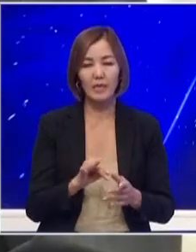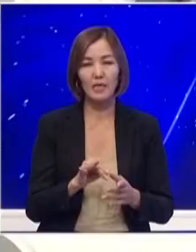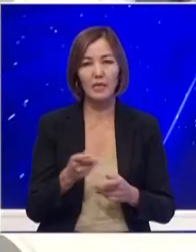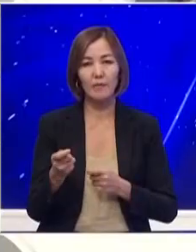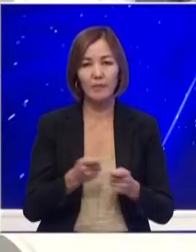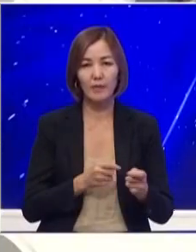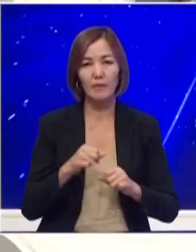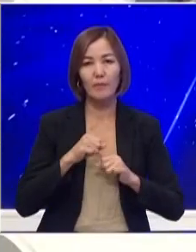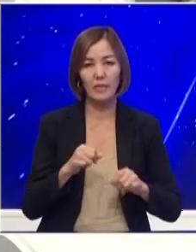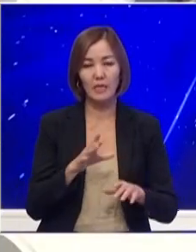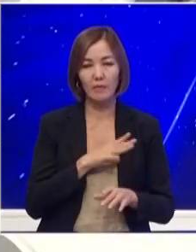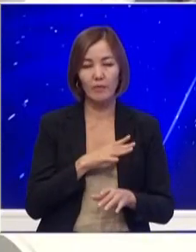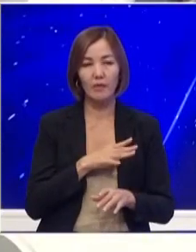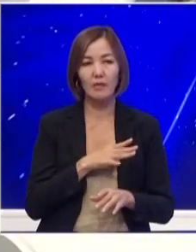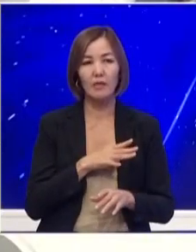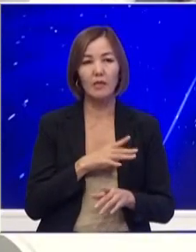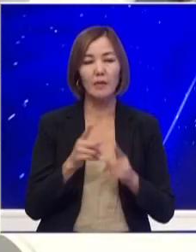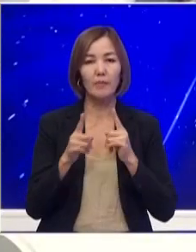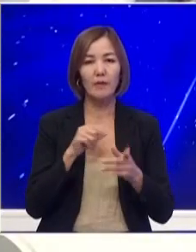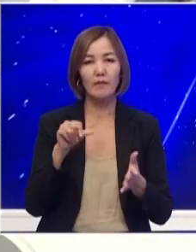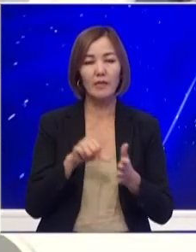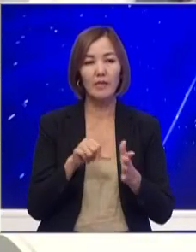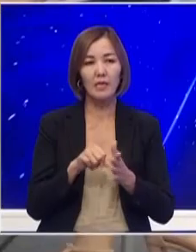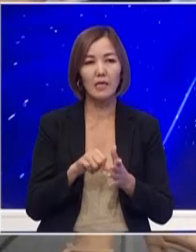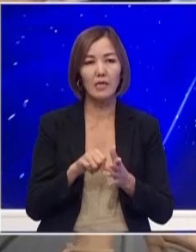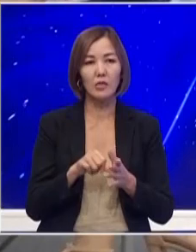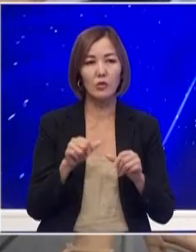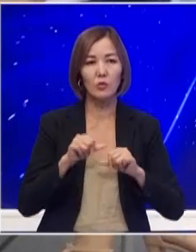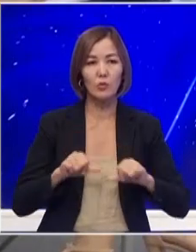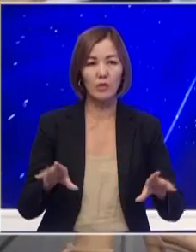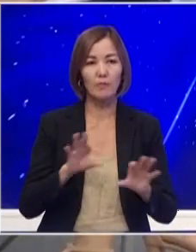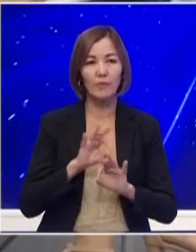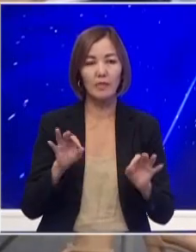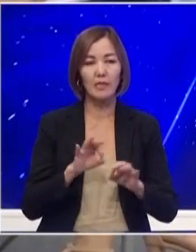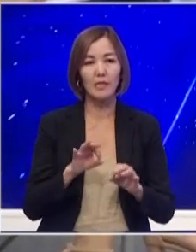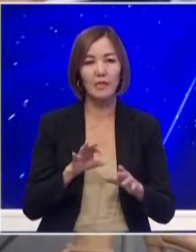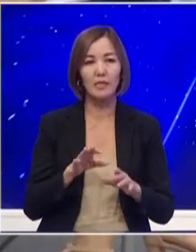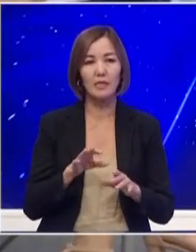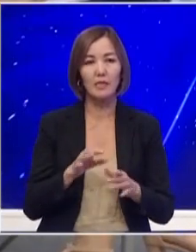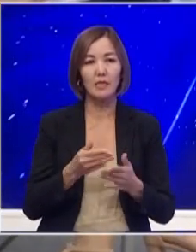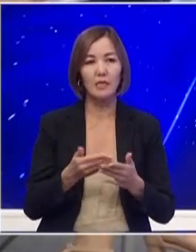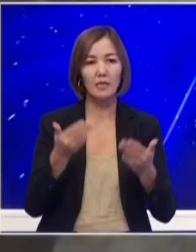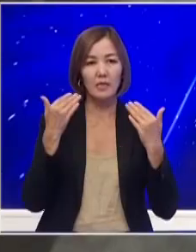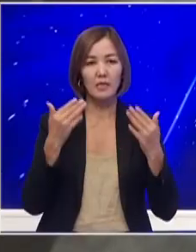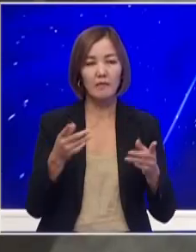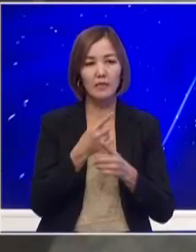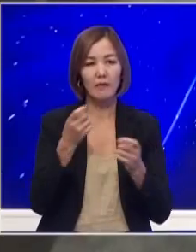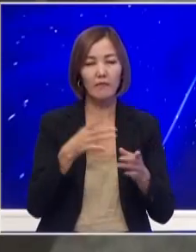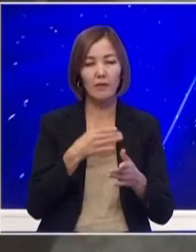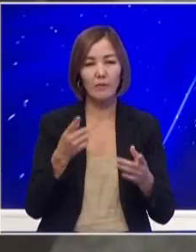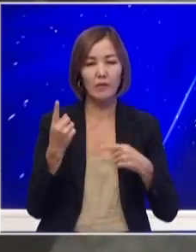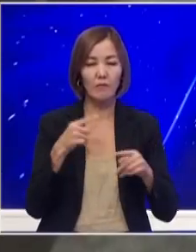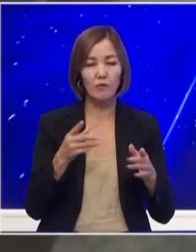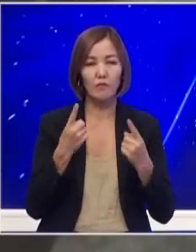также батыром. На брифинге организаторы мероприятия и члены жюри поделились новой, ранее никому неизвестной информацией о